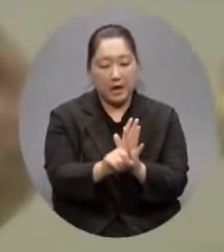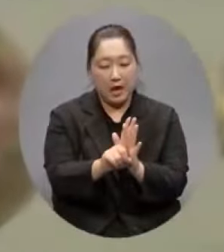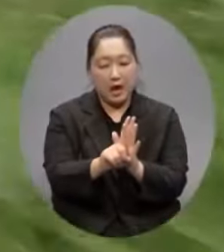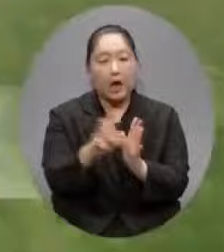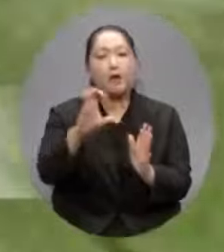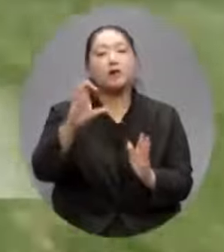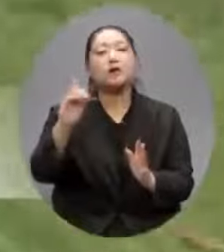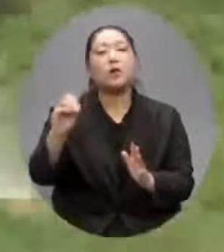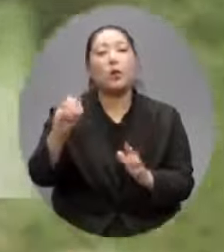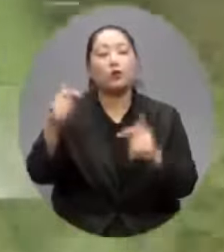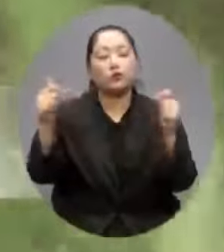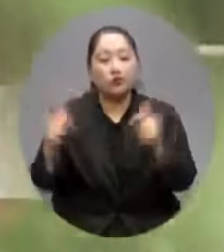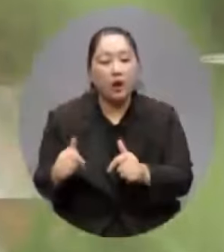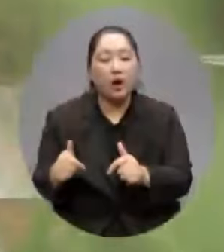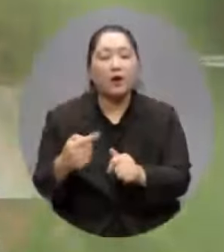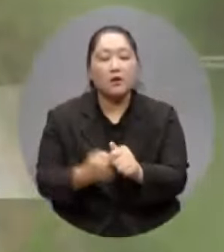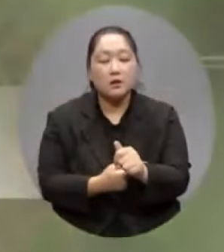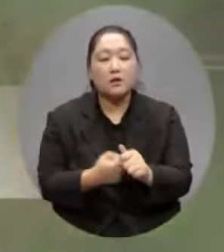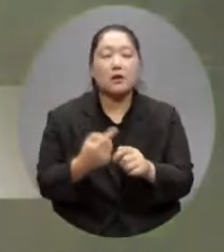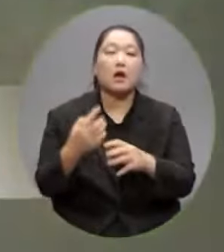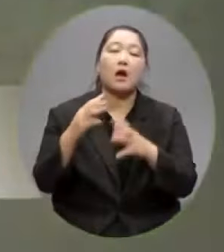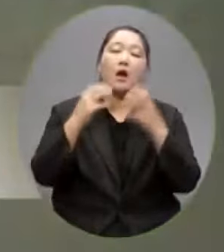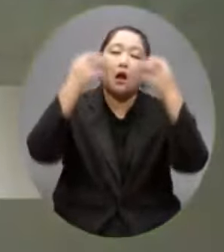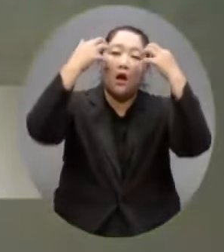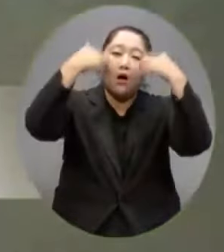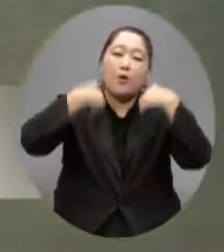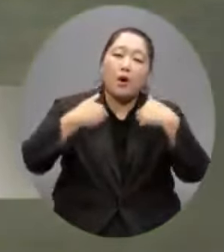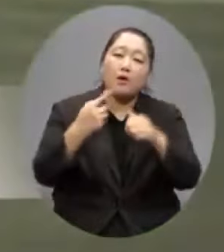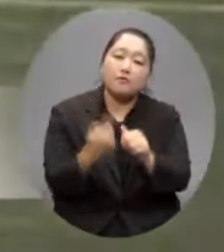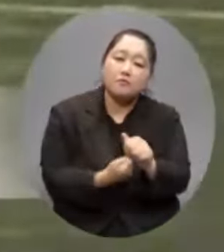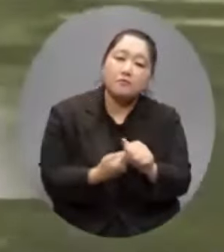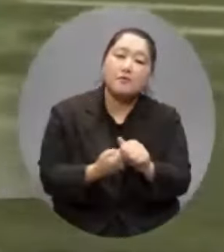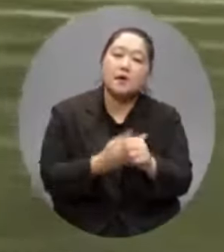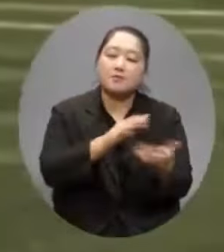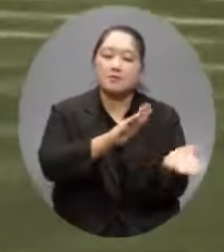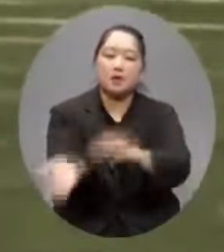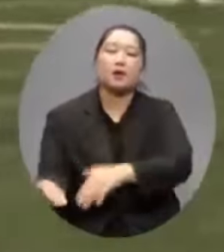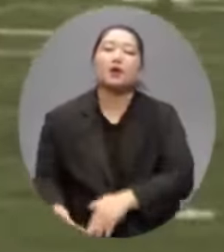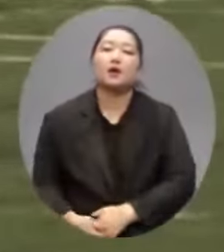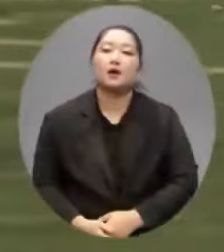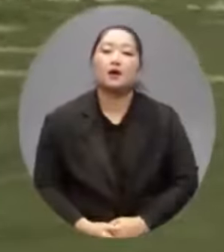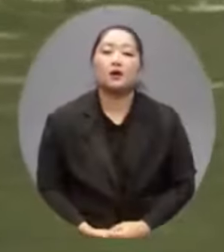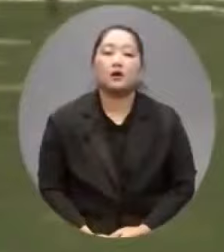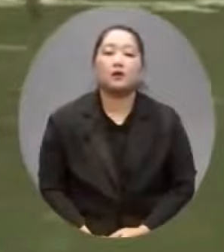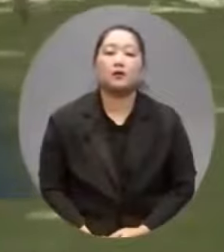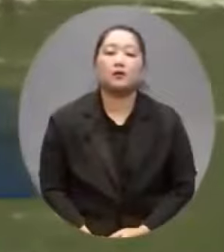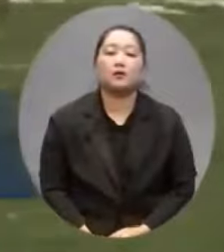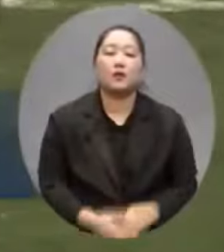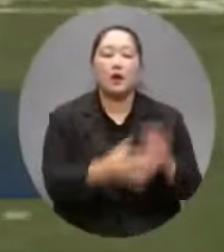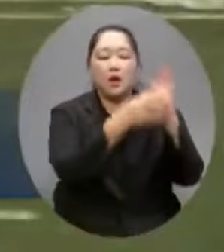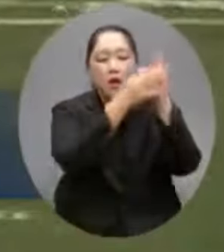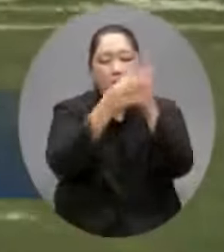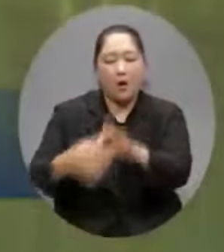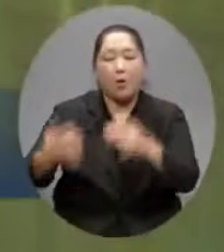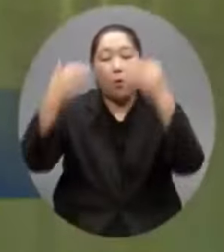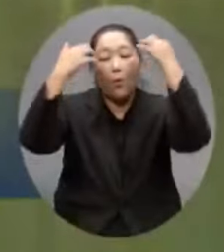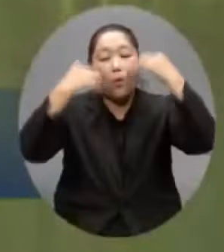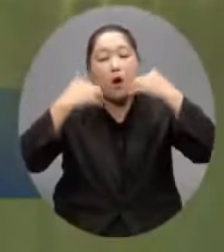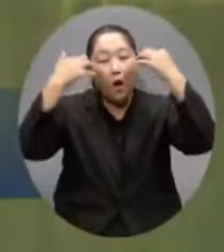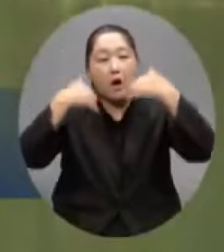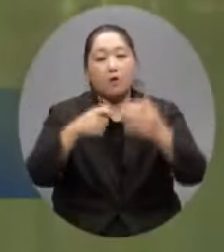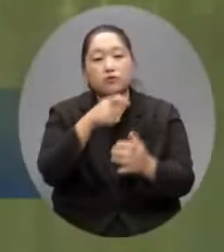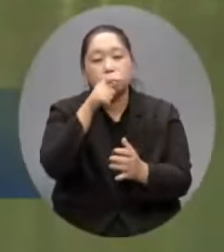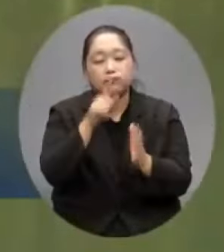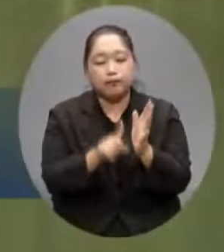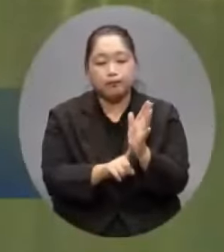줄게 되는데 연일 30도를 넘는 폭염으로 한계에 이르렀습니다. 연일 이어지는 무더위에 수온이